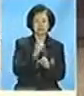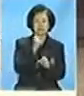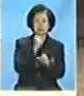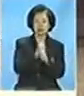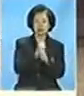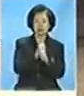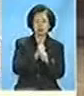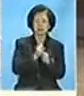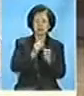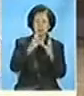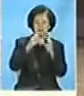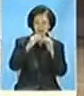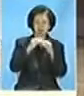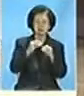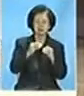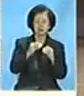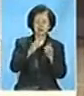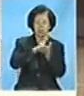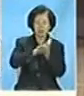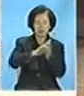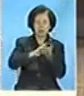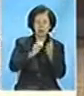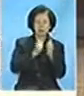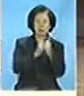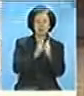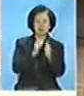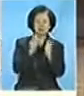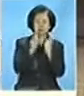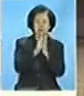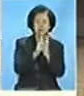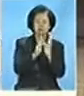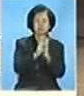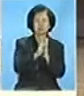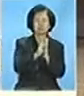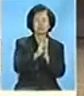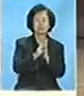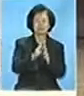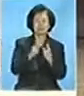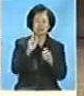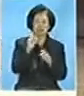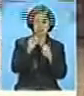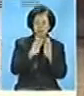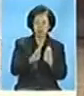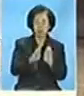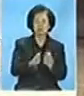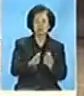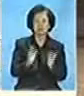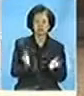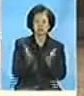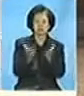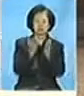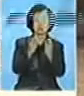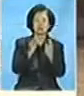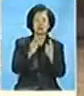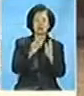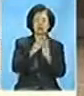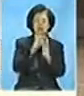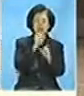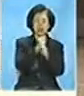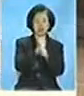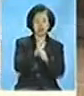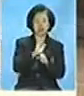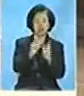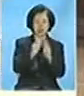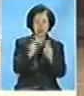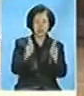เบียบเรียบร้อยนะครับตามระเบียบข้อบังคับหรือแม้กระทั่งนะครับจะทำงานส่งเสริมการทำงานของกรรมการ ให้มีความ